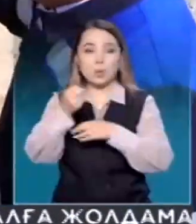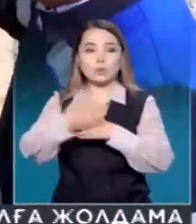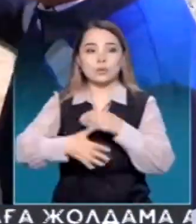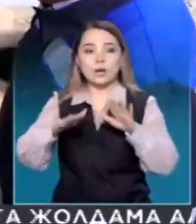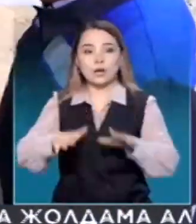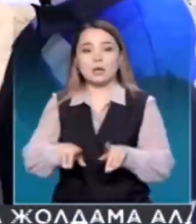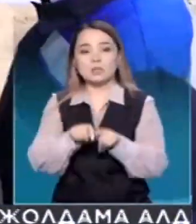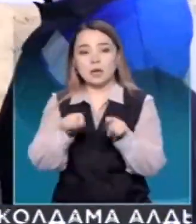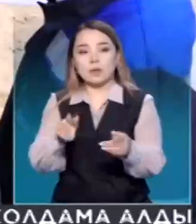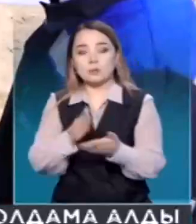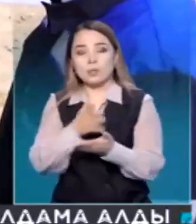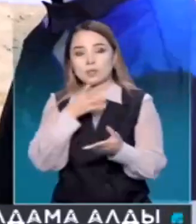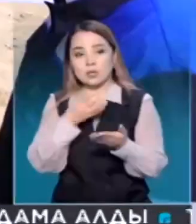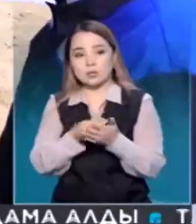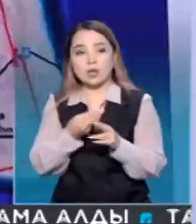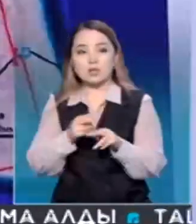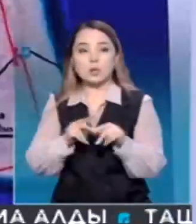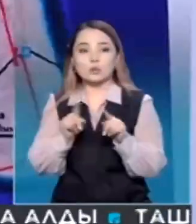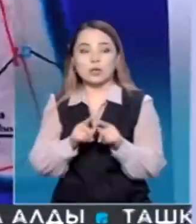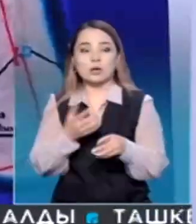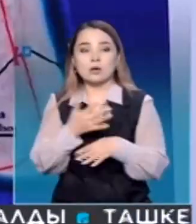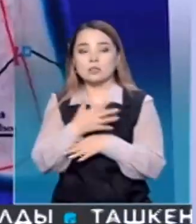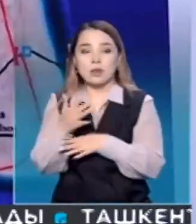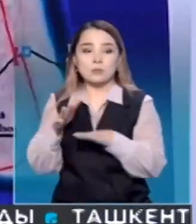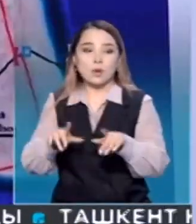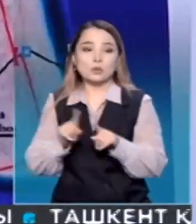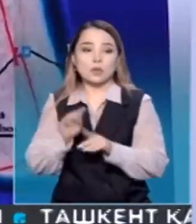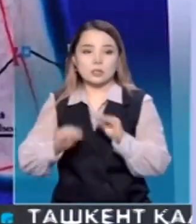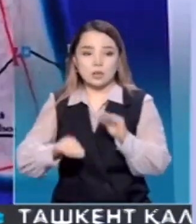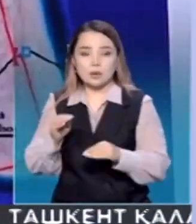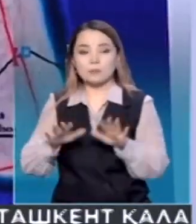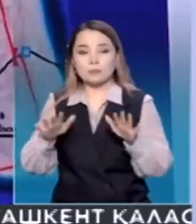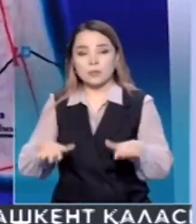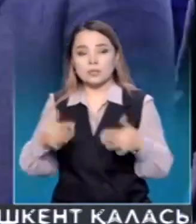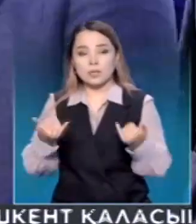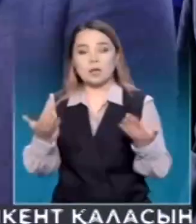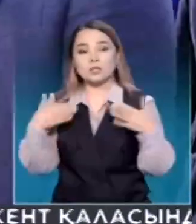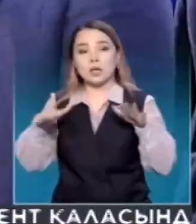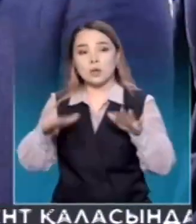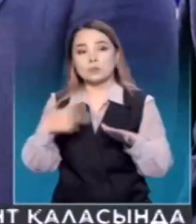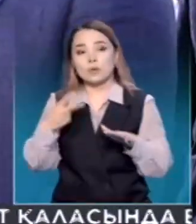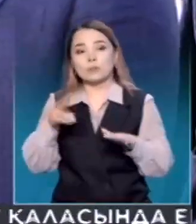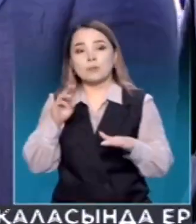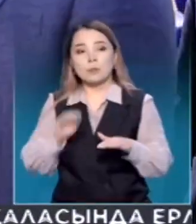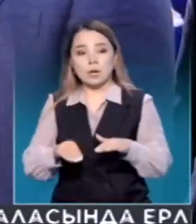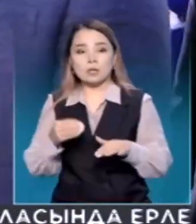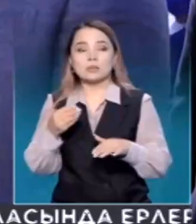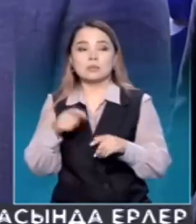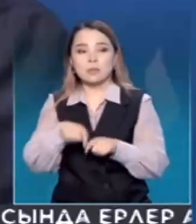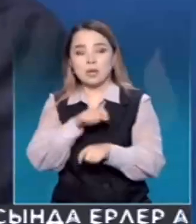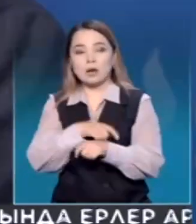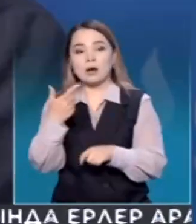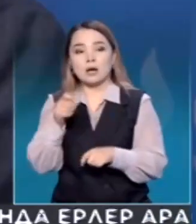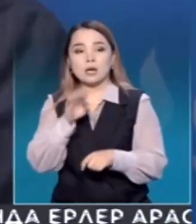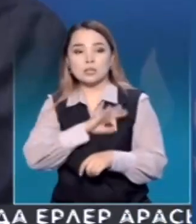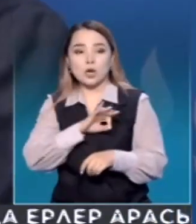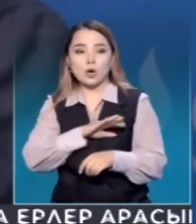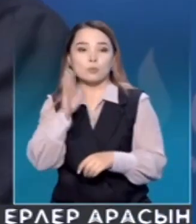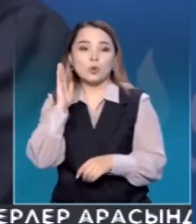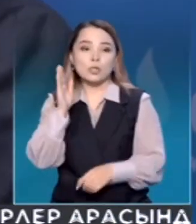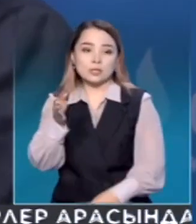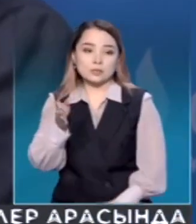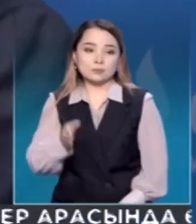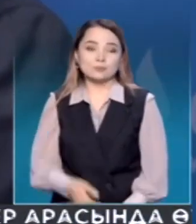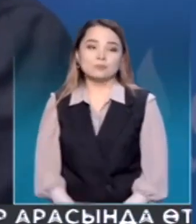игілігін көрмек. Сонда жылы жағажайдағы демалыс орындарының өзі сағатына шамамен 20 мың текше метр газ тұтынатын болады. Қазақгаз